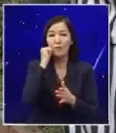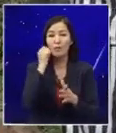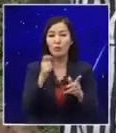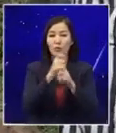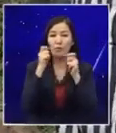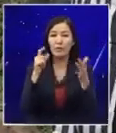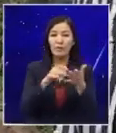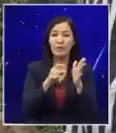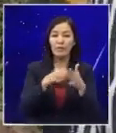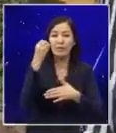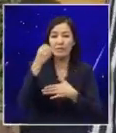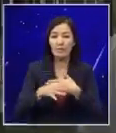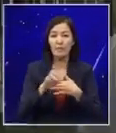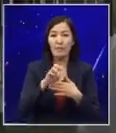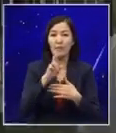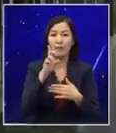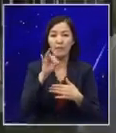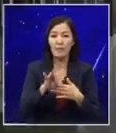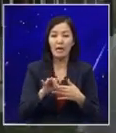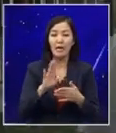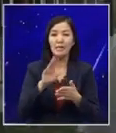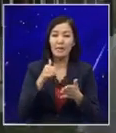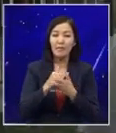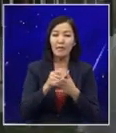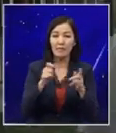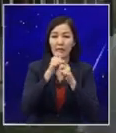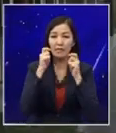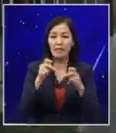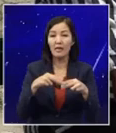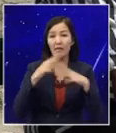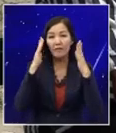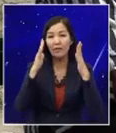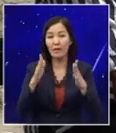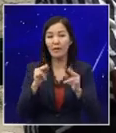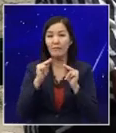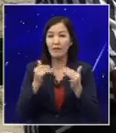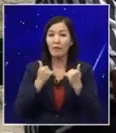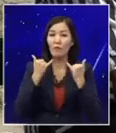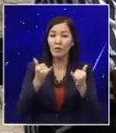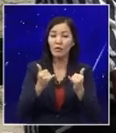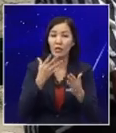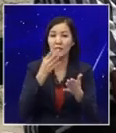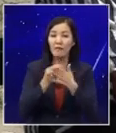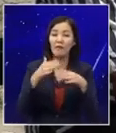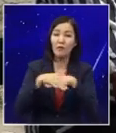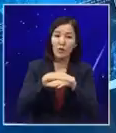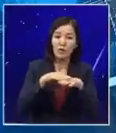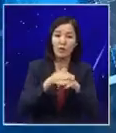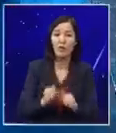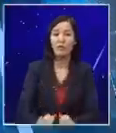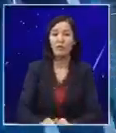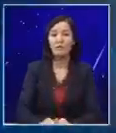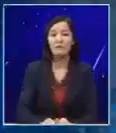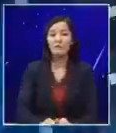квартиру в центре поселка Балпык-Би. Но самая главная награда – это внимание, признание и уважение земляков, говорит человек труда.